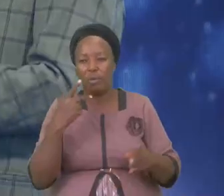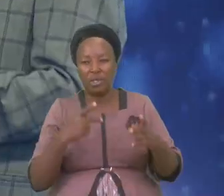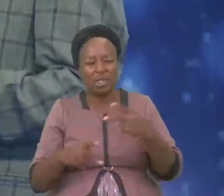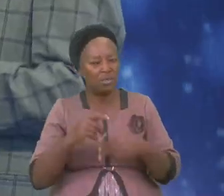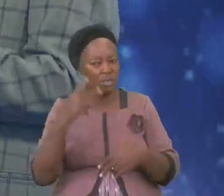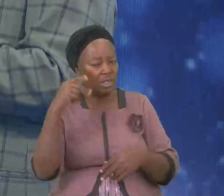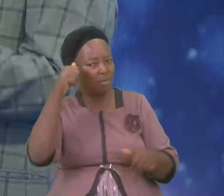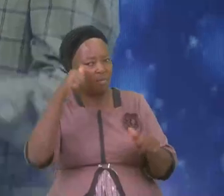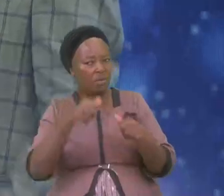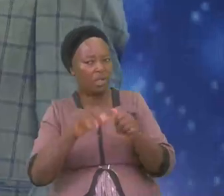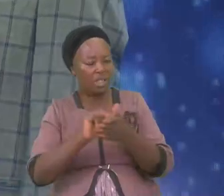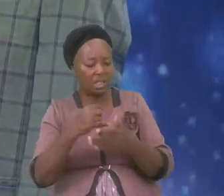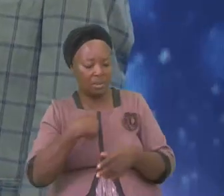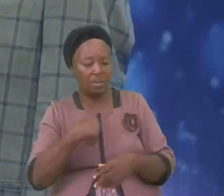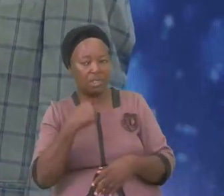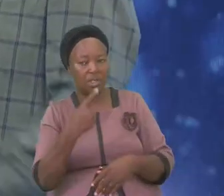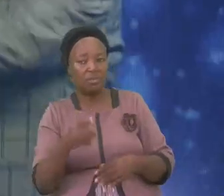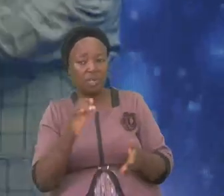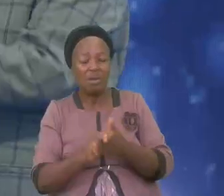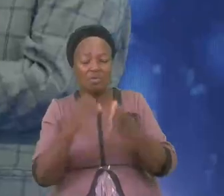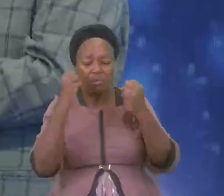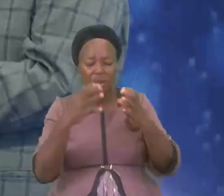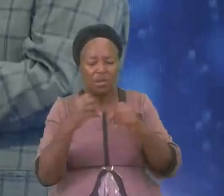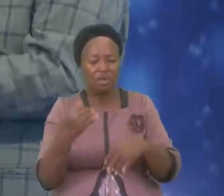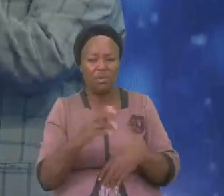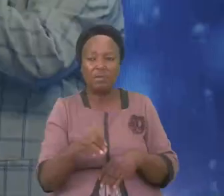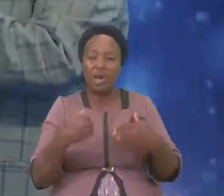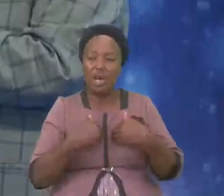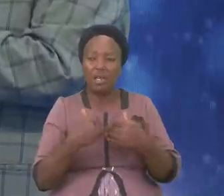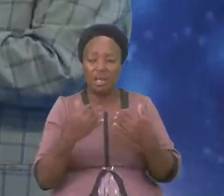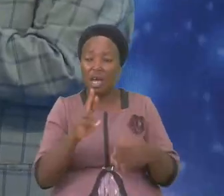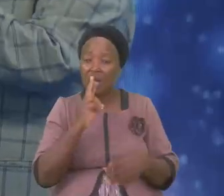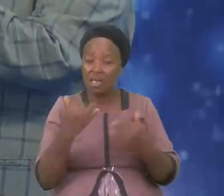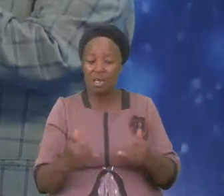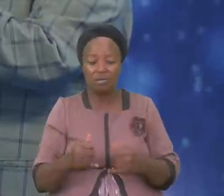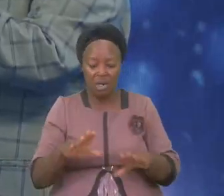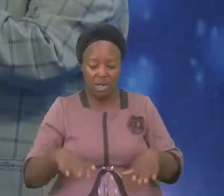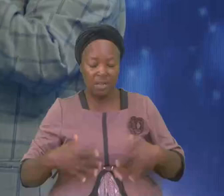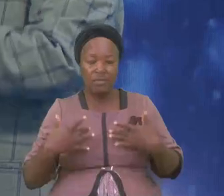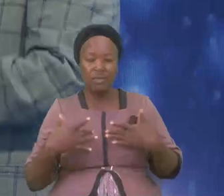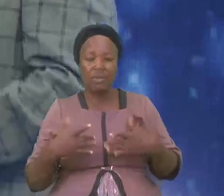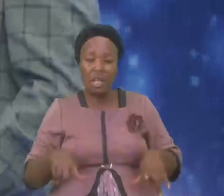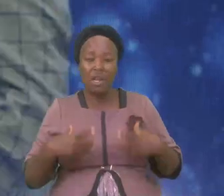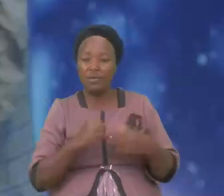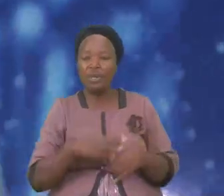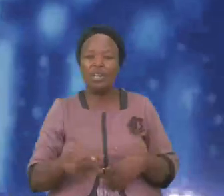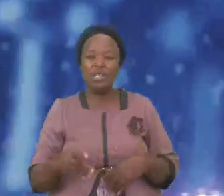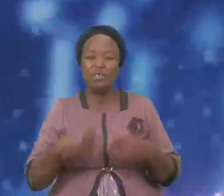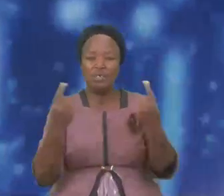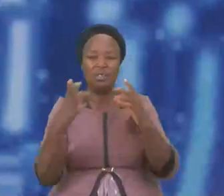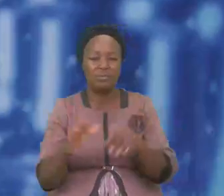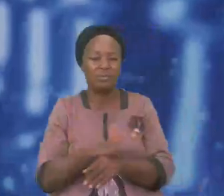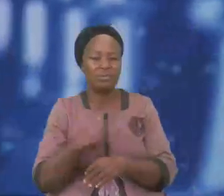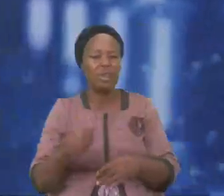Rappelez-vous, je vous ai dit, plusieurs parmi eux vivaient déjà une vie babylonienne, une vie